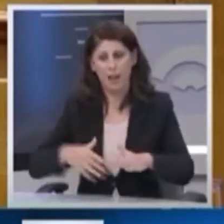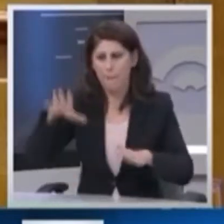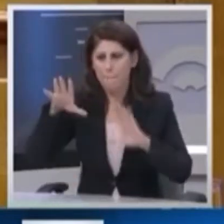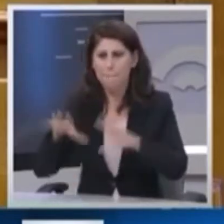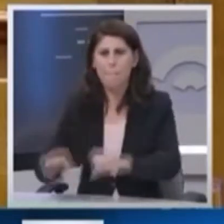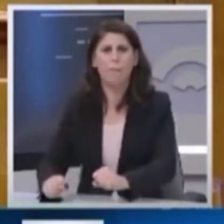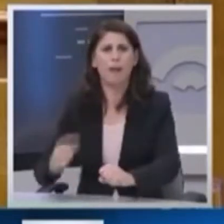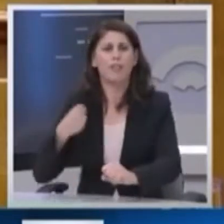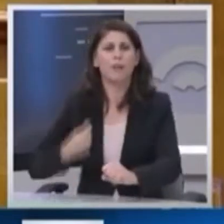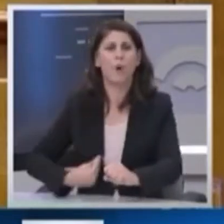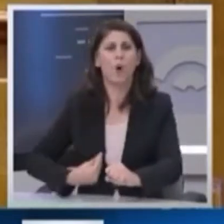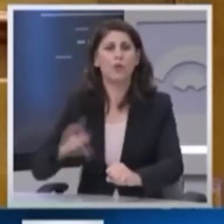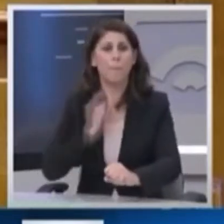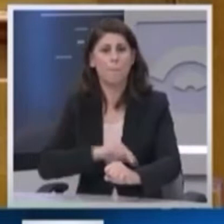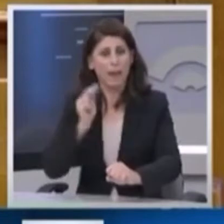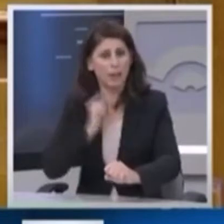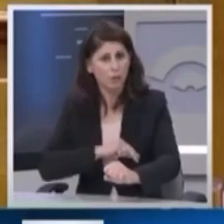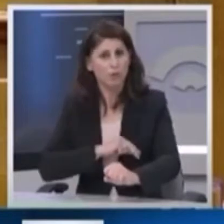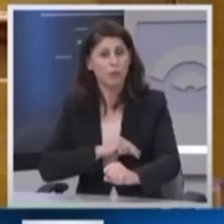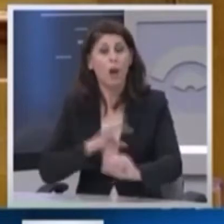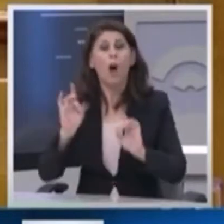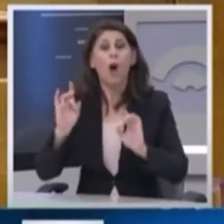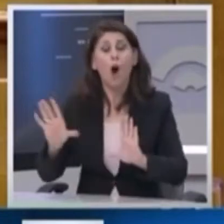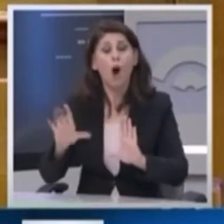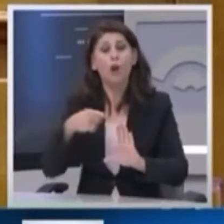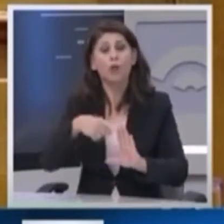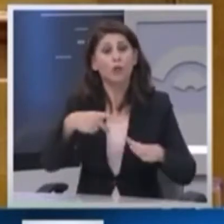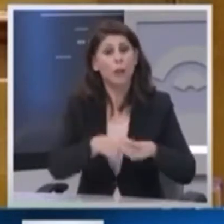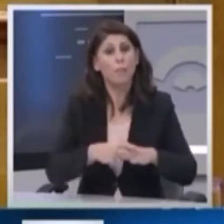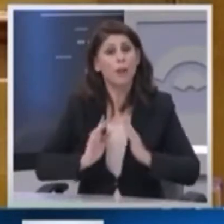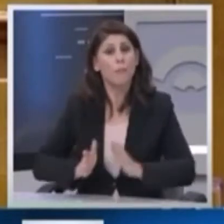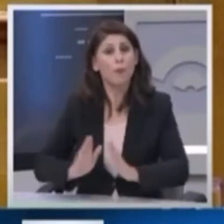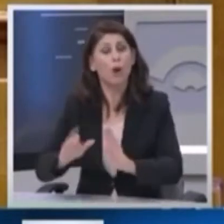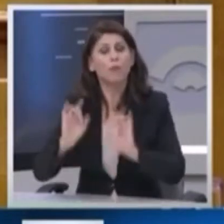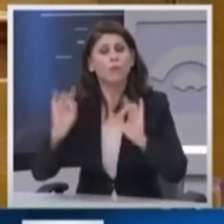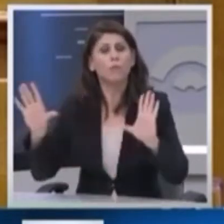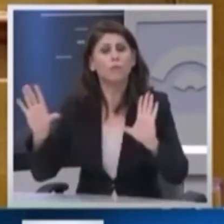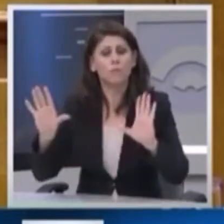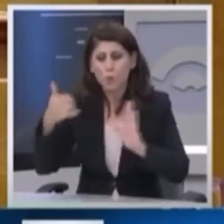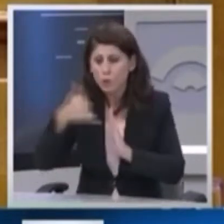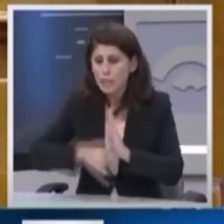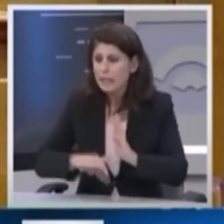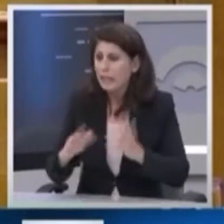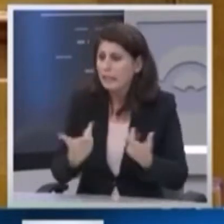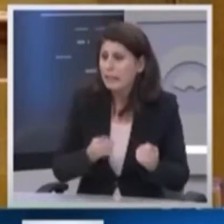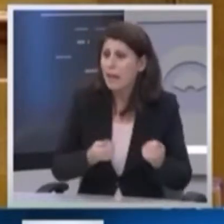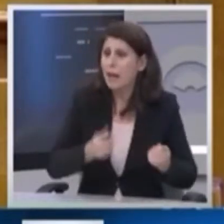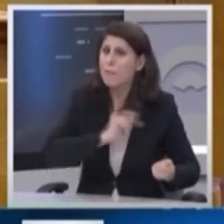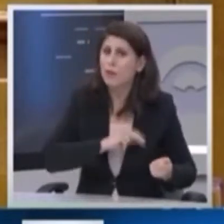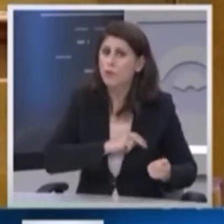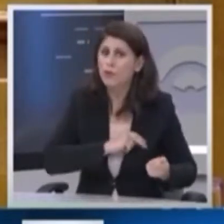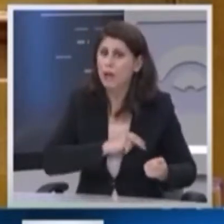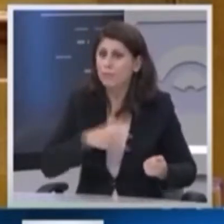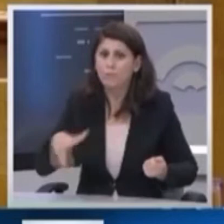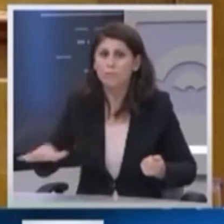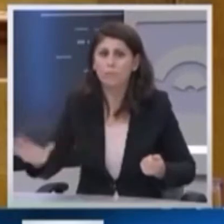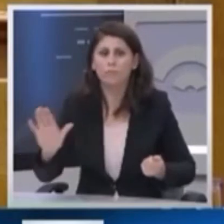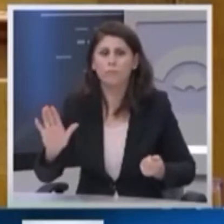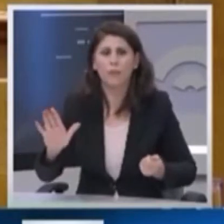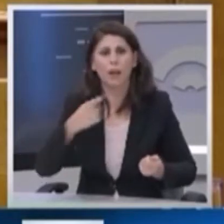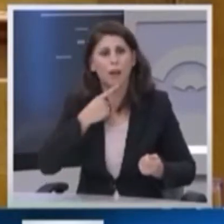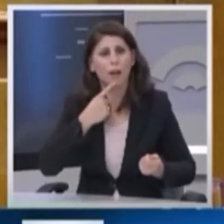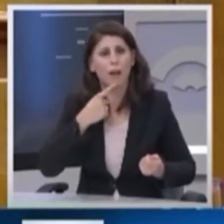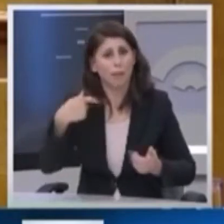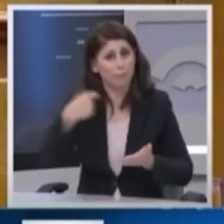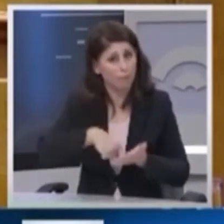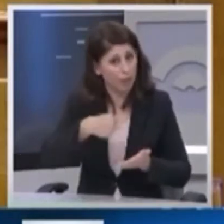τετραγωνικό της δημόσιας περιουσίας, χωρίς το ίδιο να προχωρήσει σε καμιά ουσιαστική της αξιοποίηση μέχρι τώρα, παρά τους